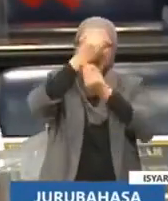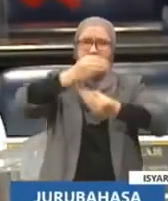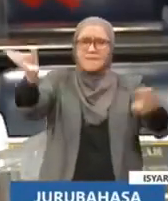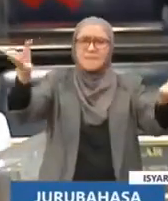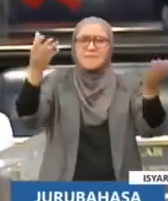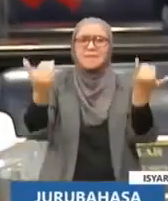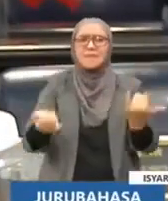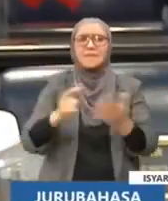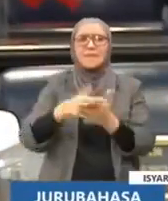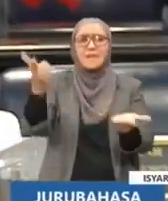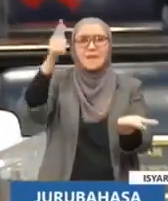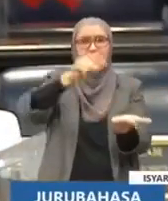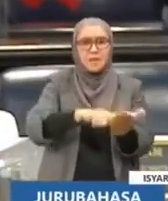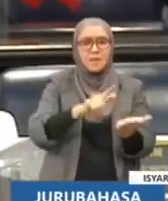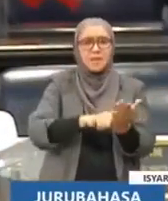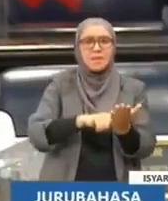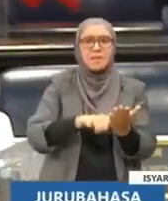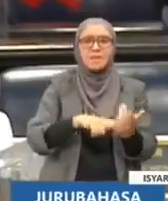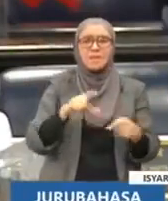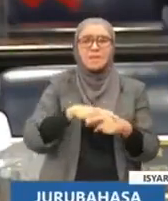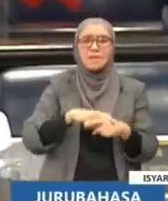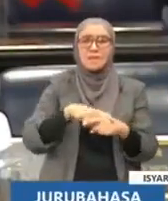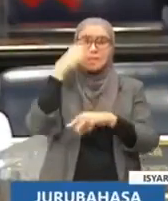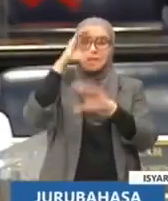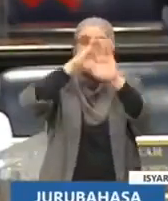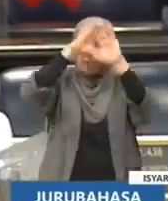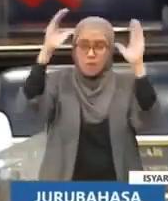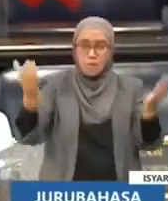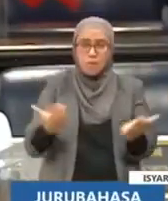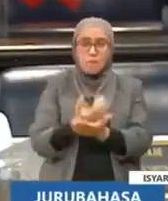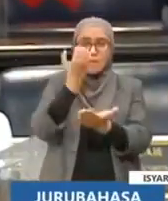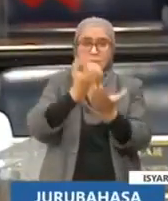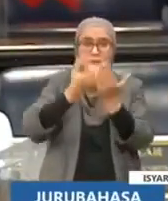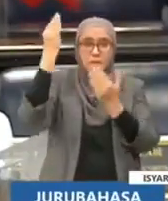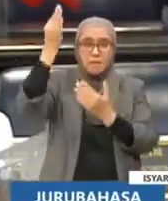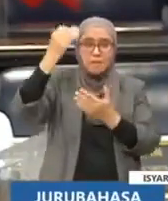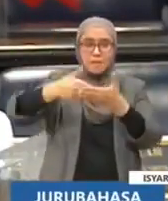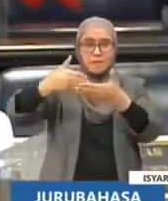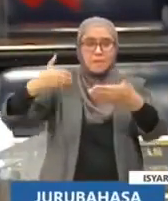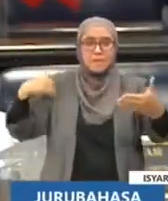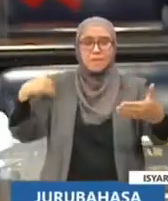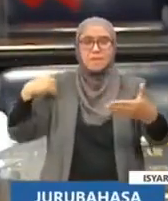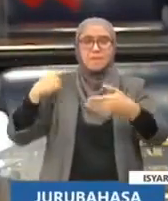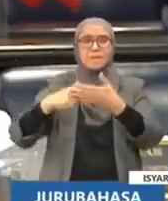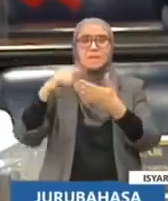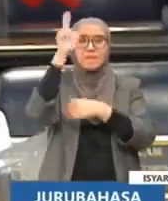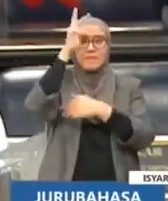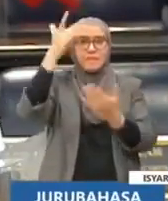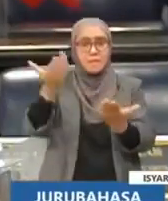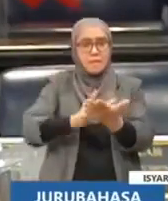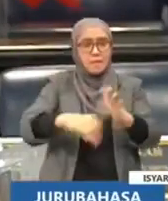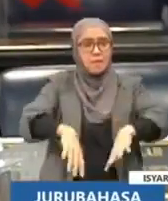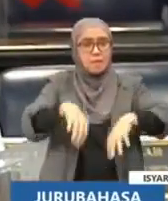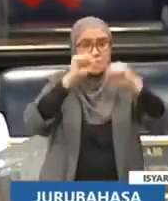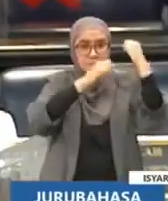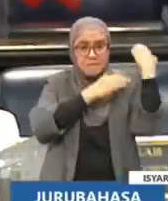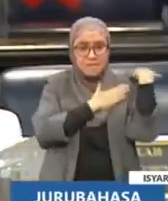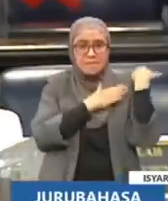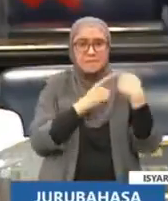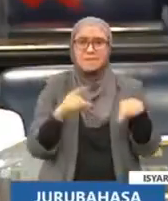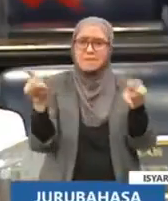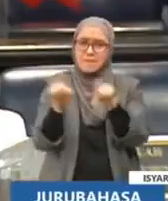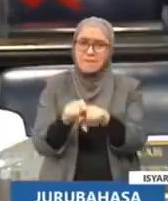World Economic Forum pada pertengahan tahun ini sebelum kerajaan baharu ini mengambil alih juga mengatakan